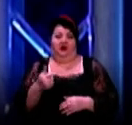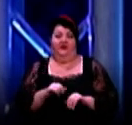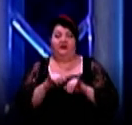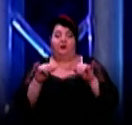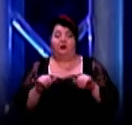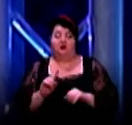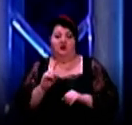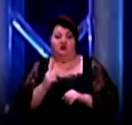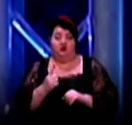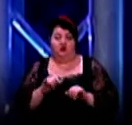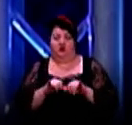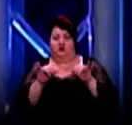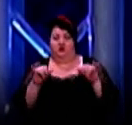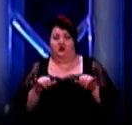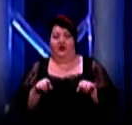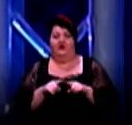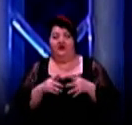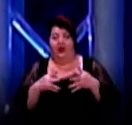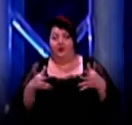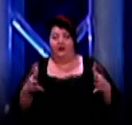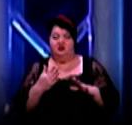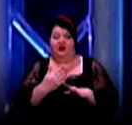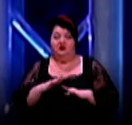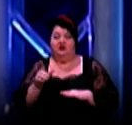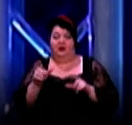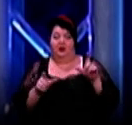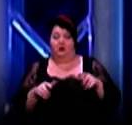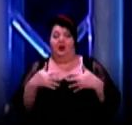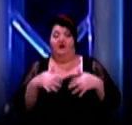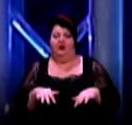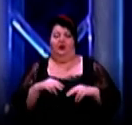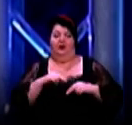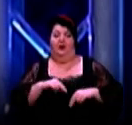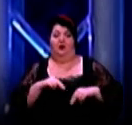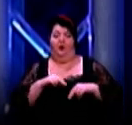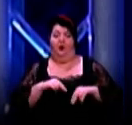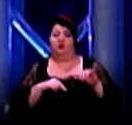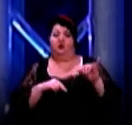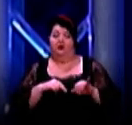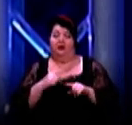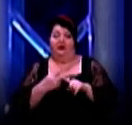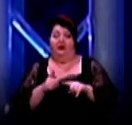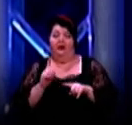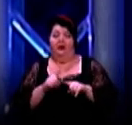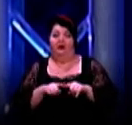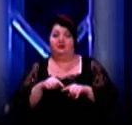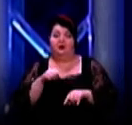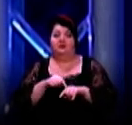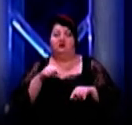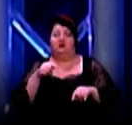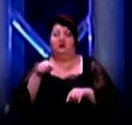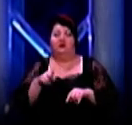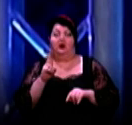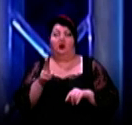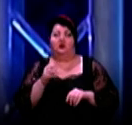чому збільшили? Через те, що все більша частина людей втратила роботу. І це зачепило тих, хто працював